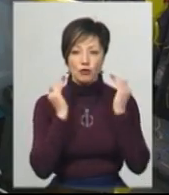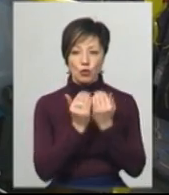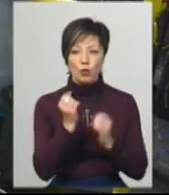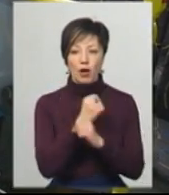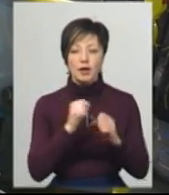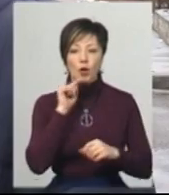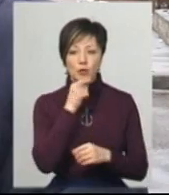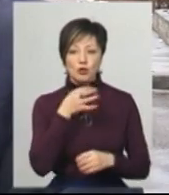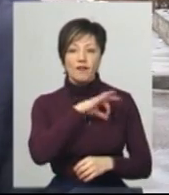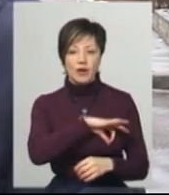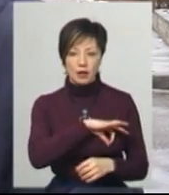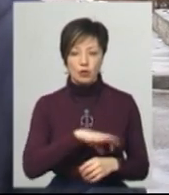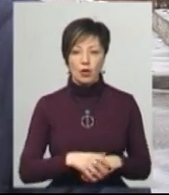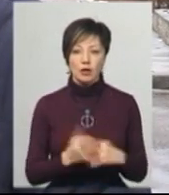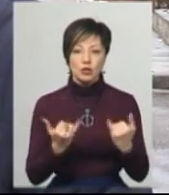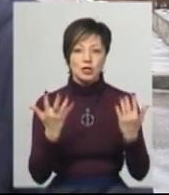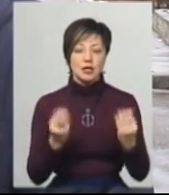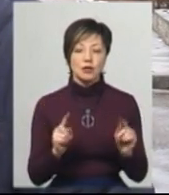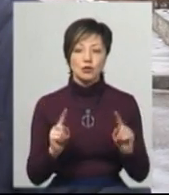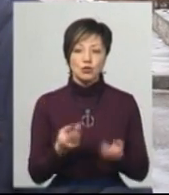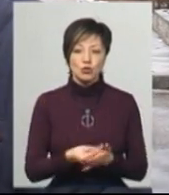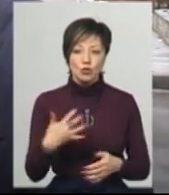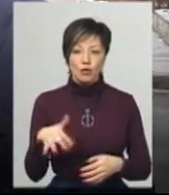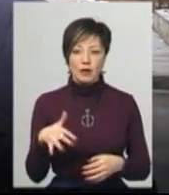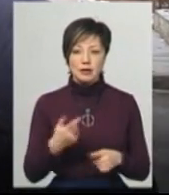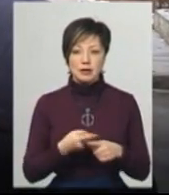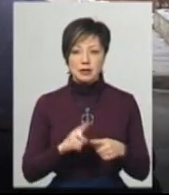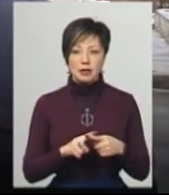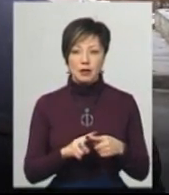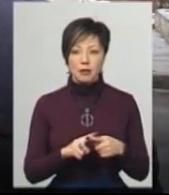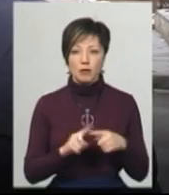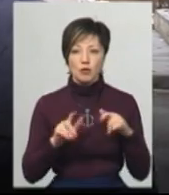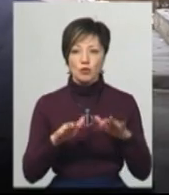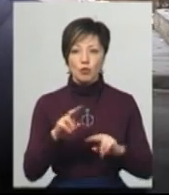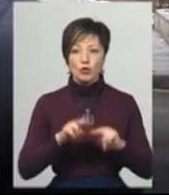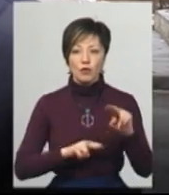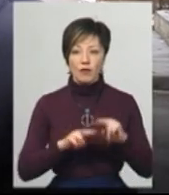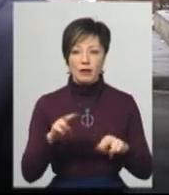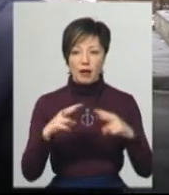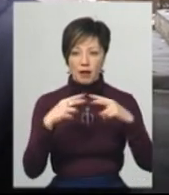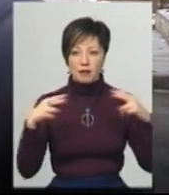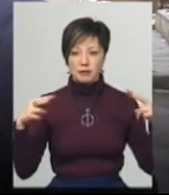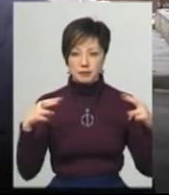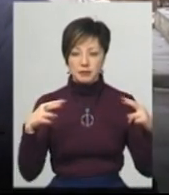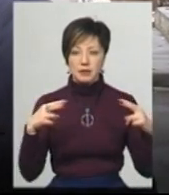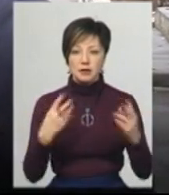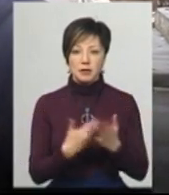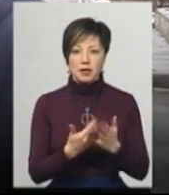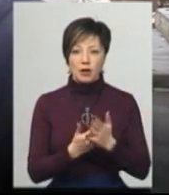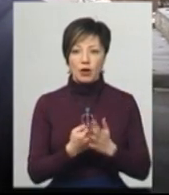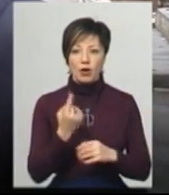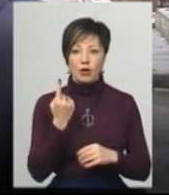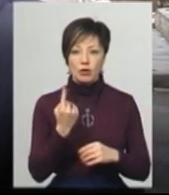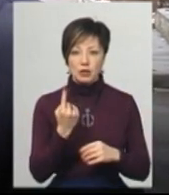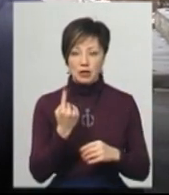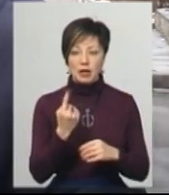це економічно вигідно. На сьогоднішній день надзвичайно дороговартісна ця процедура побудувати контактну мережу. Ну, як приклад, одна